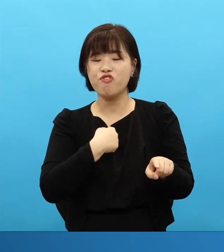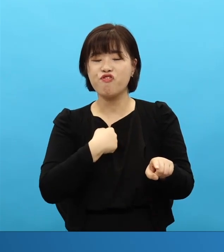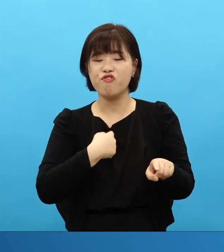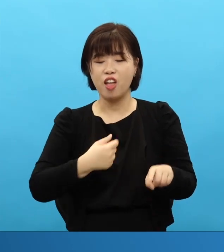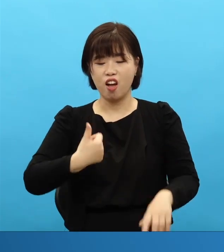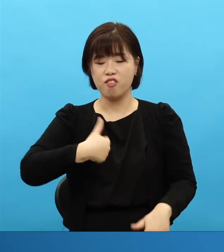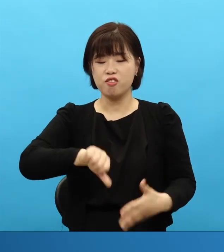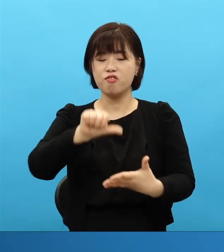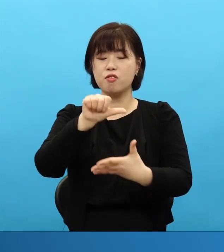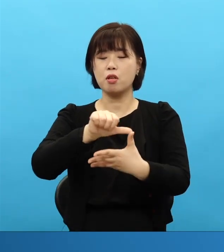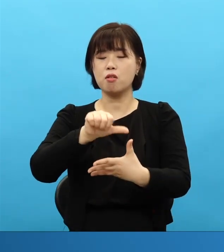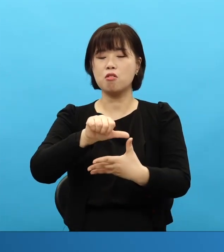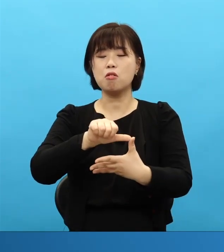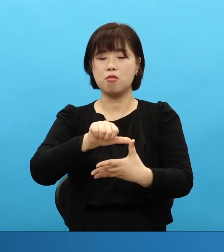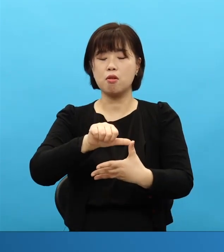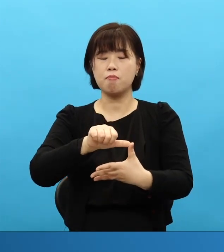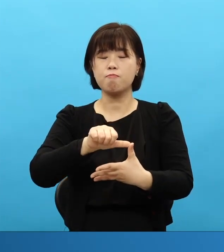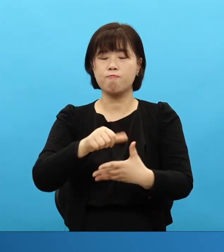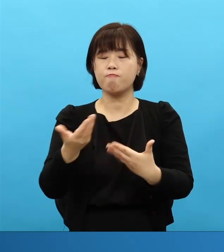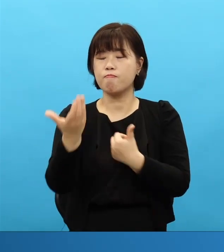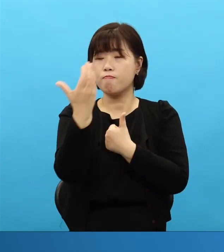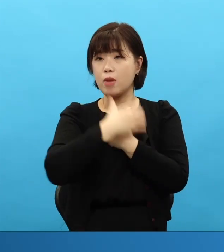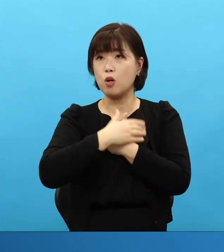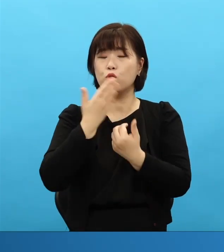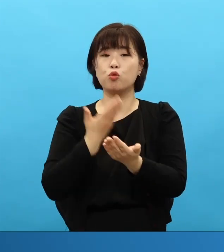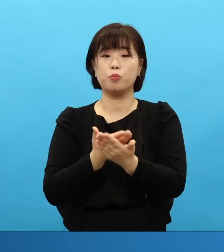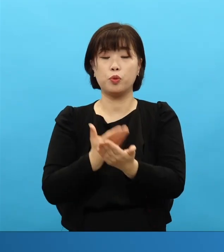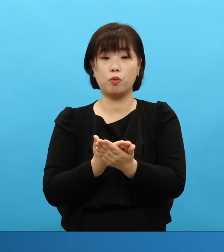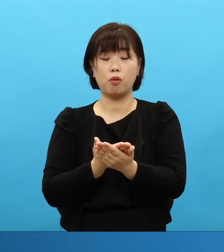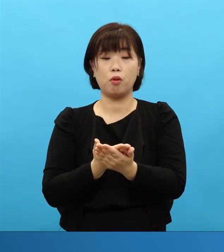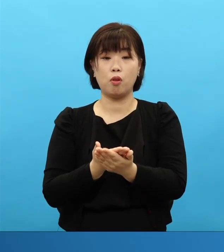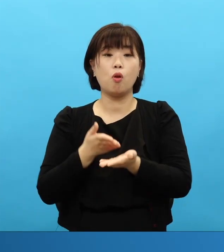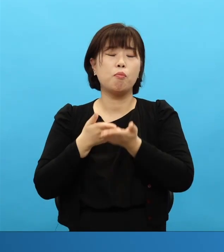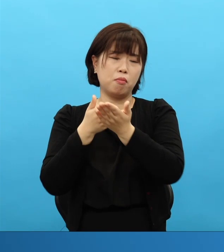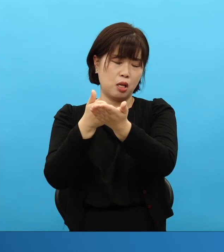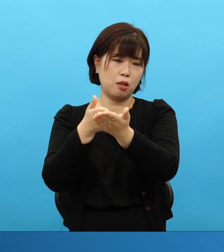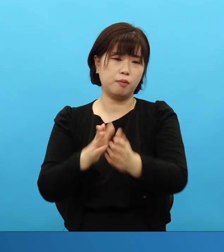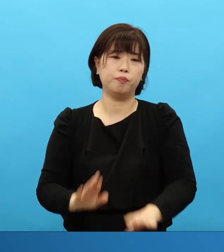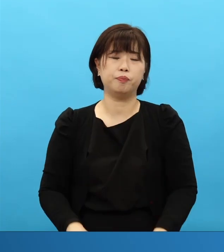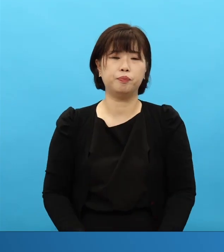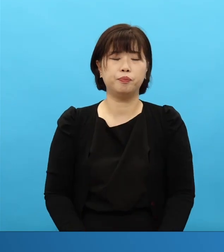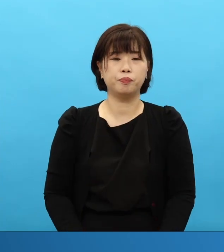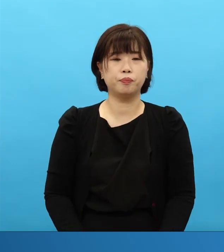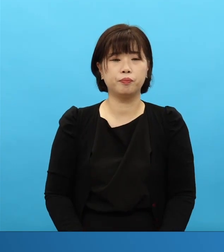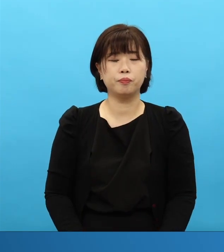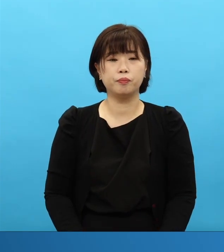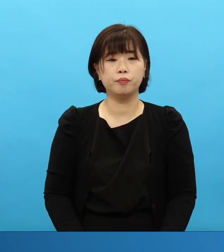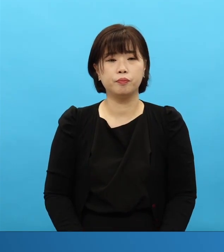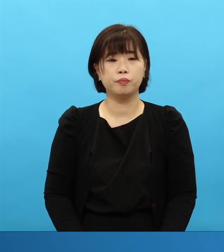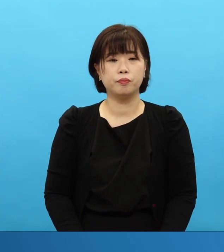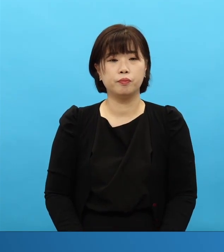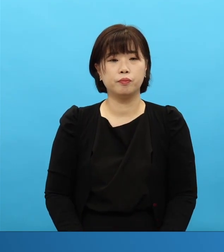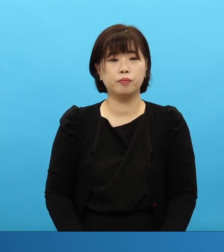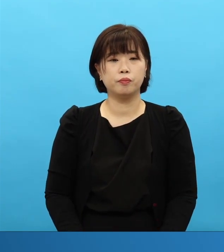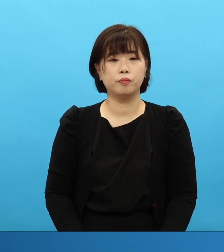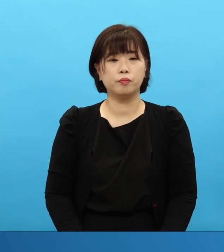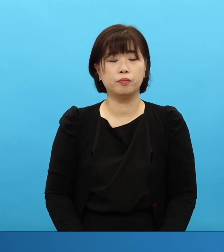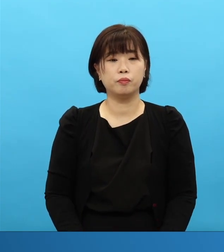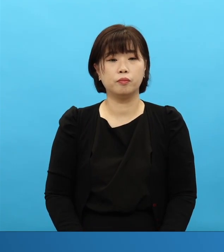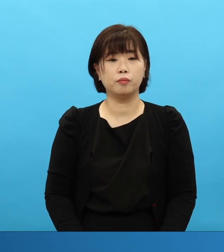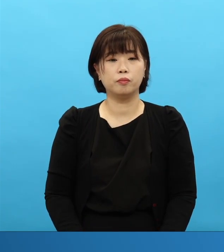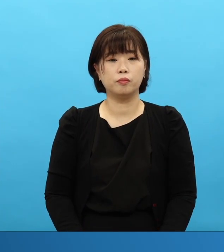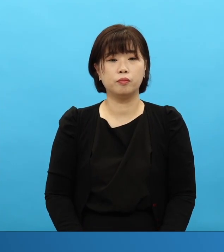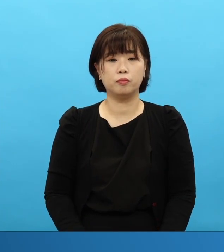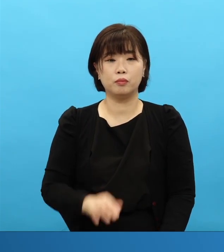수 있는 장자의 명분을 내게 주옵소서. 无论去哪里也能够拯救那个 그렇습니다 地区的长子的名分赐给我吧，是这样的。 흔들리면 안 돼요. 딴 말